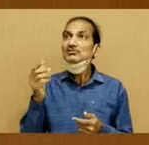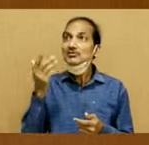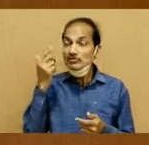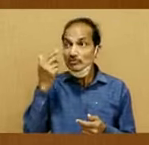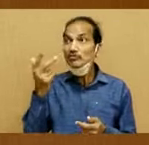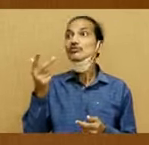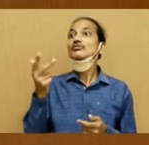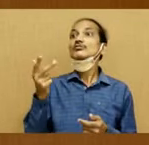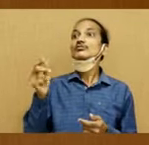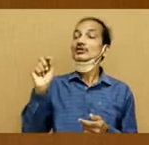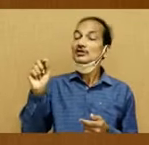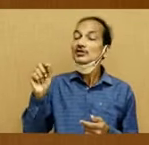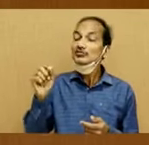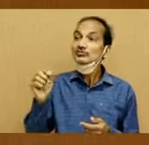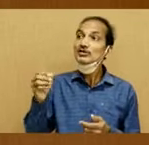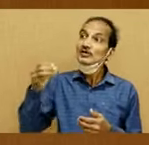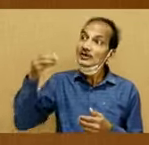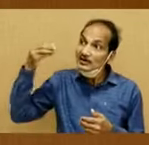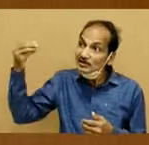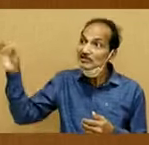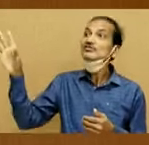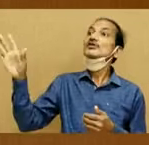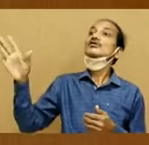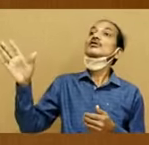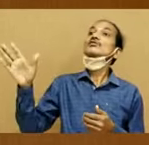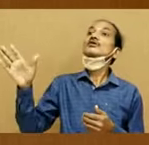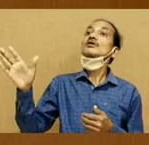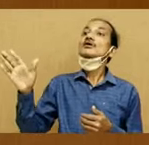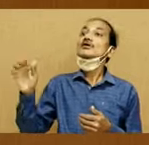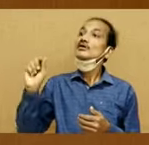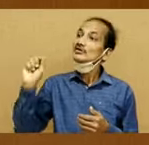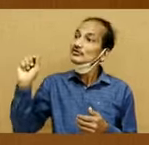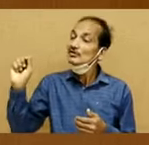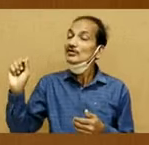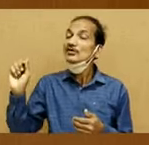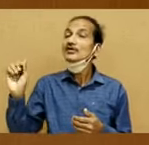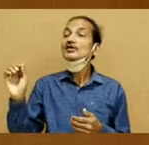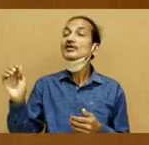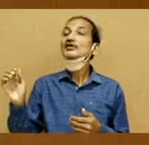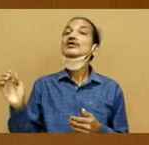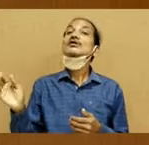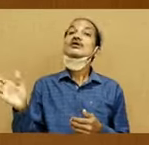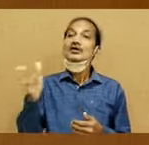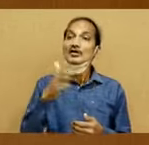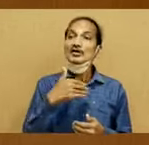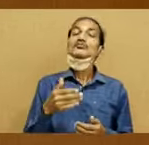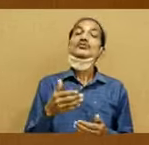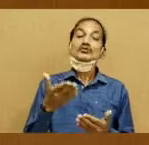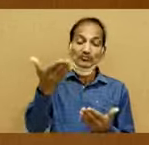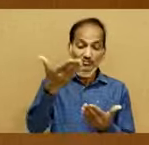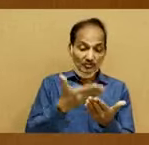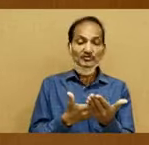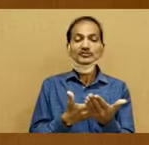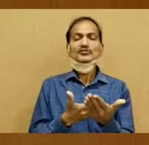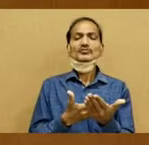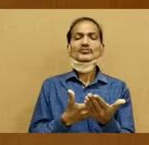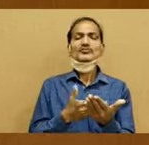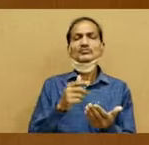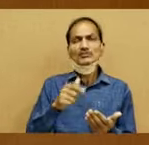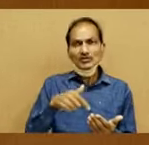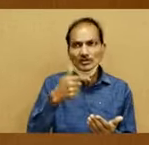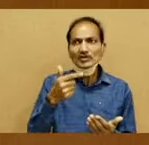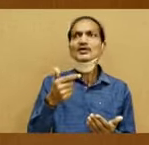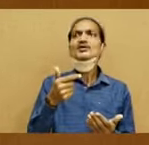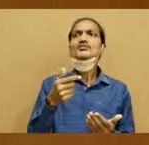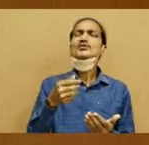ହେଲା ପରେ ସେ ଆମର ଲିଷ୍ଟରୁ, ତାଲିକାରୁ ବାହାରିବେ। ସେଥିପାଇଁ ମୁଁ କହୁଛି ଆହୁରି କିଛି